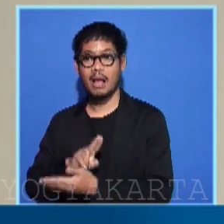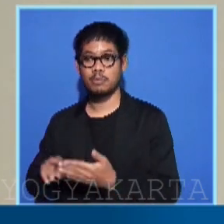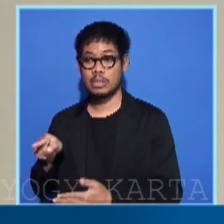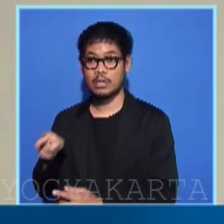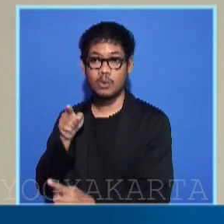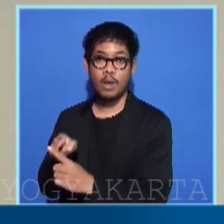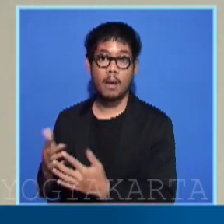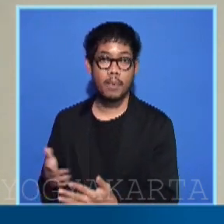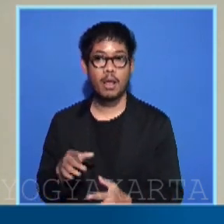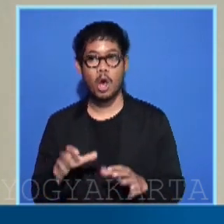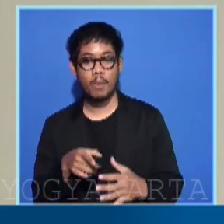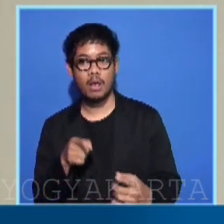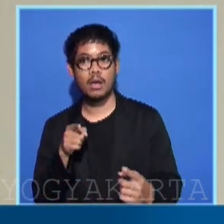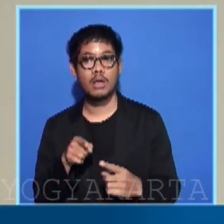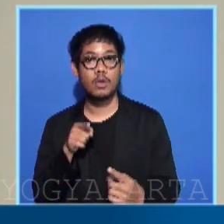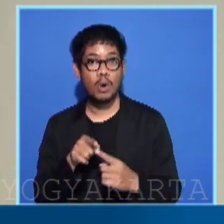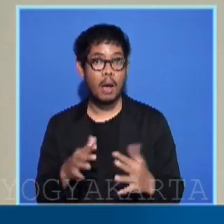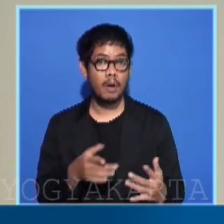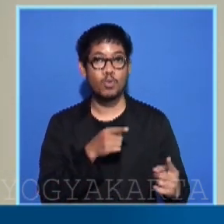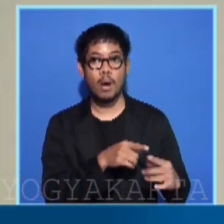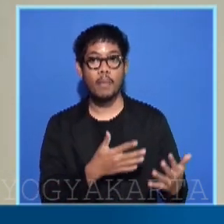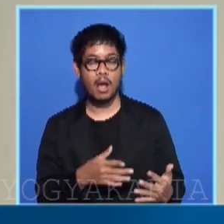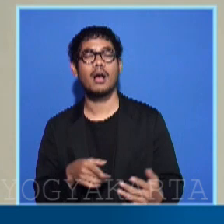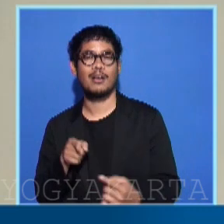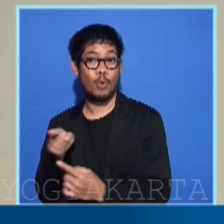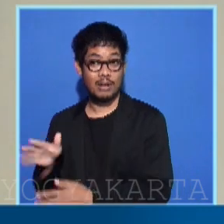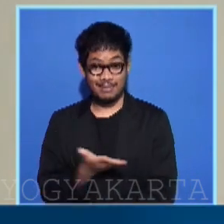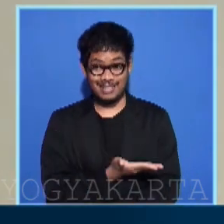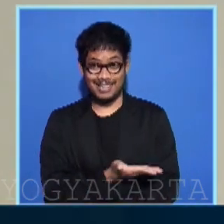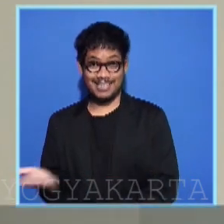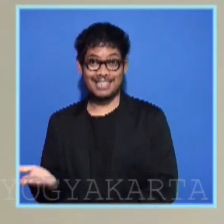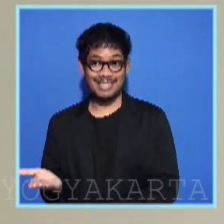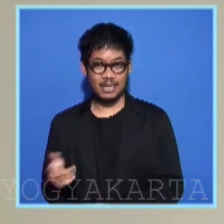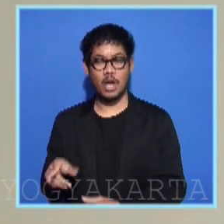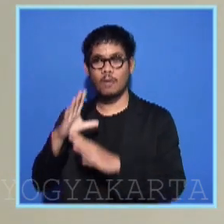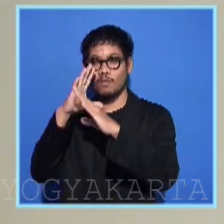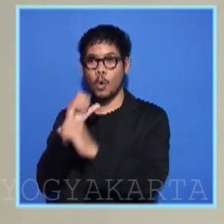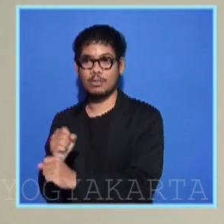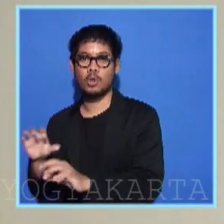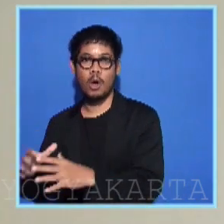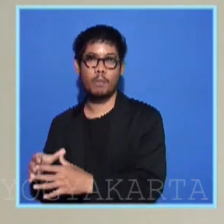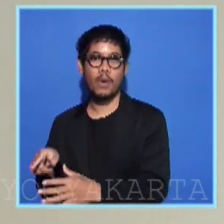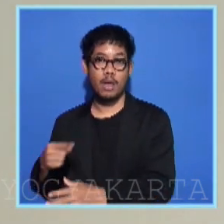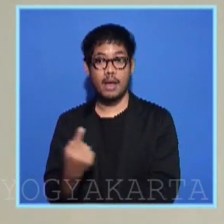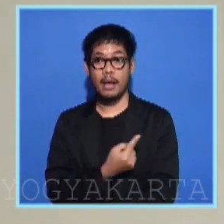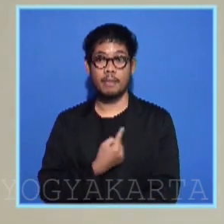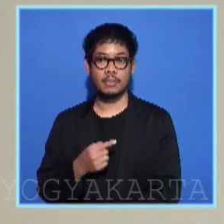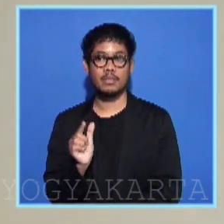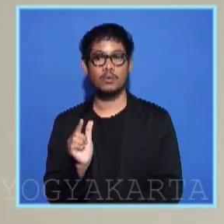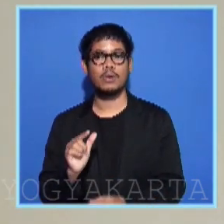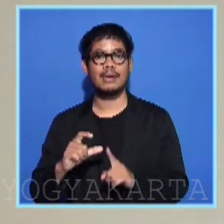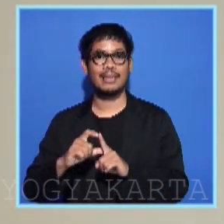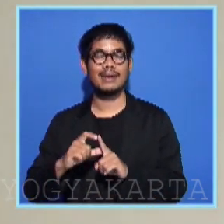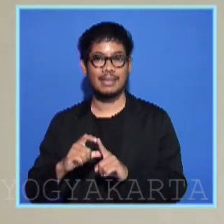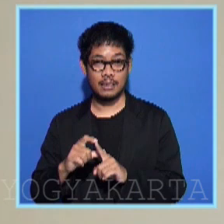peta itu nanti kita siap tugas kita UAD ada di bagian mana. Intinya kami dari UAD, karena jumlah mahasiswa kita